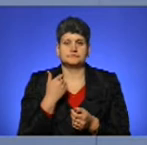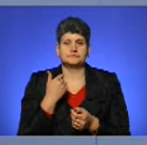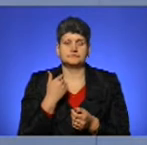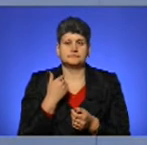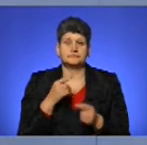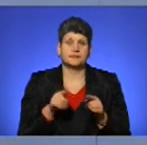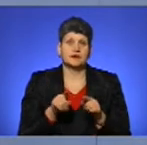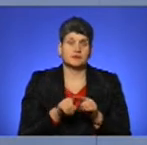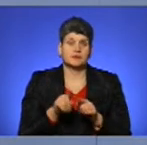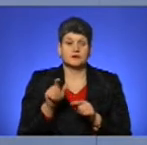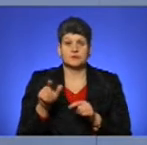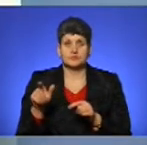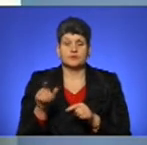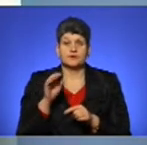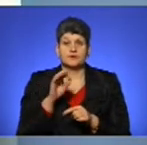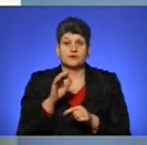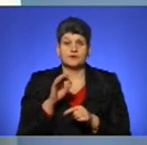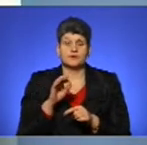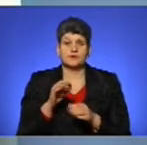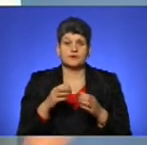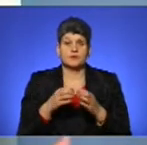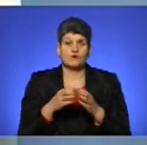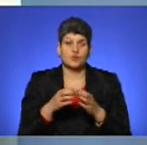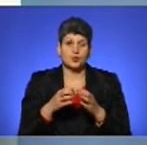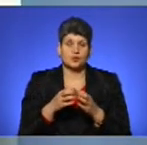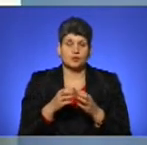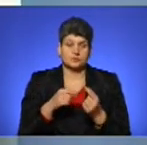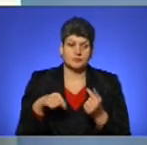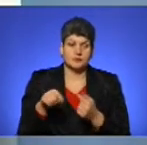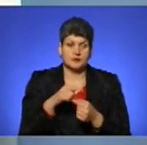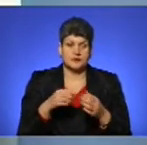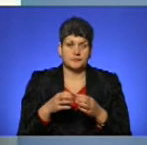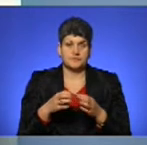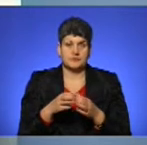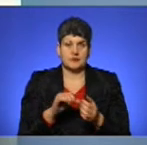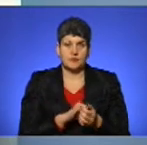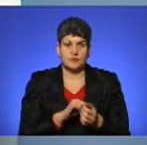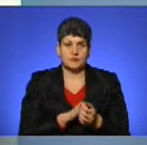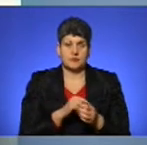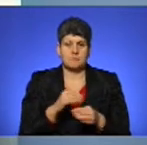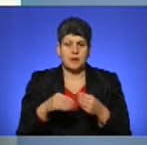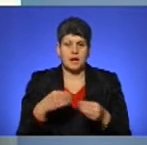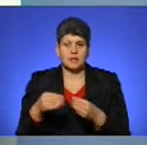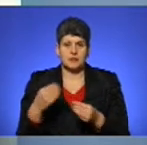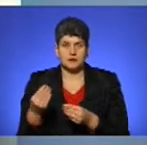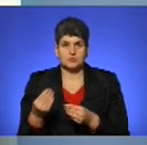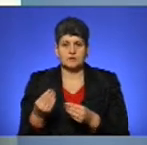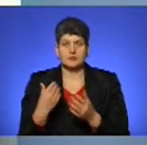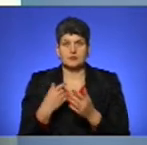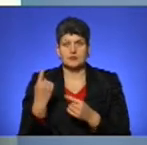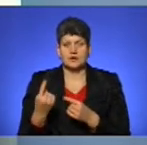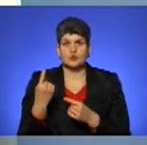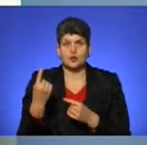такі пацієнти вживають в групі наркотики в групі і передають окремо один